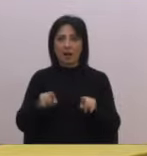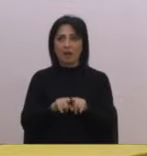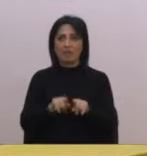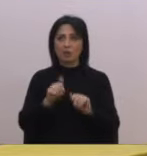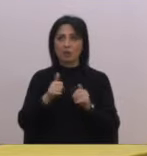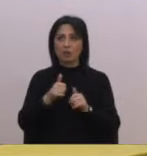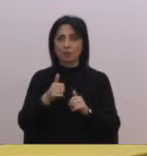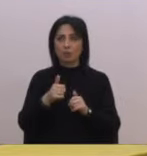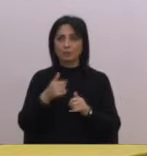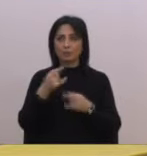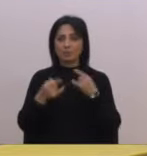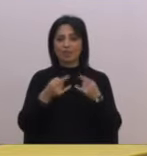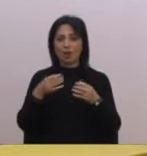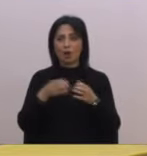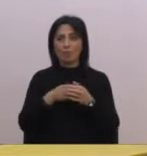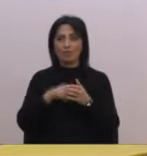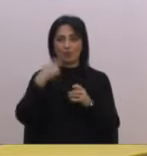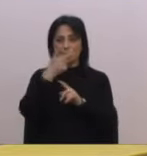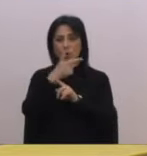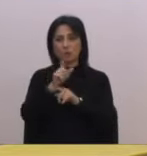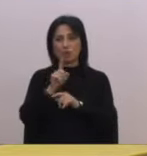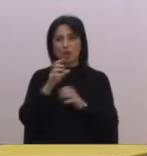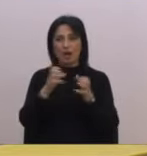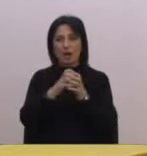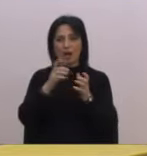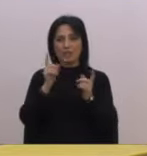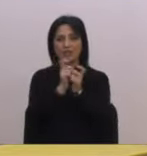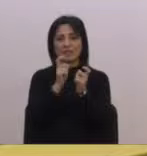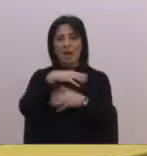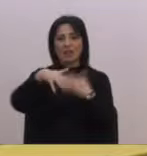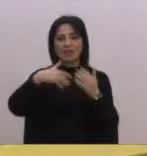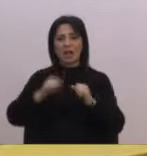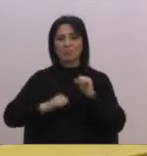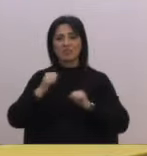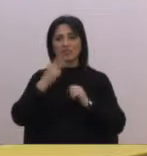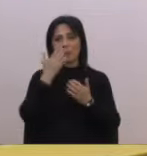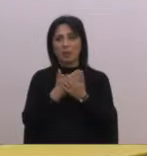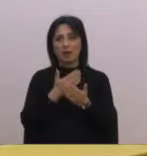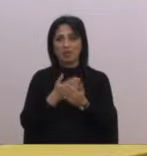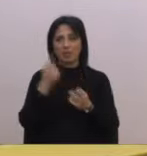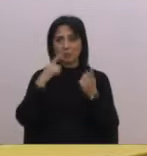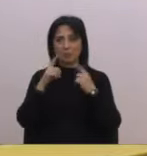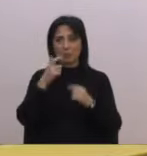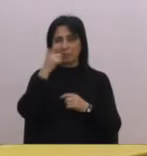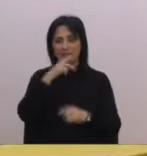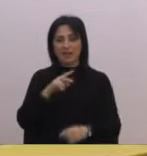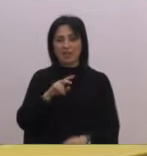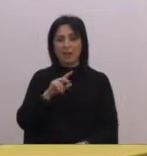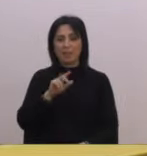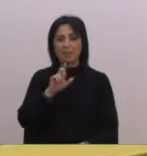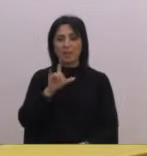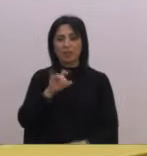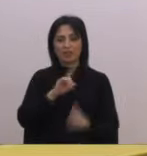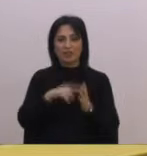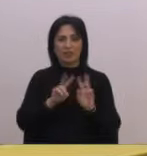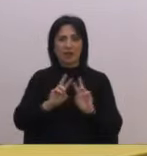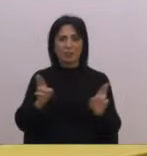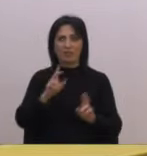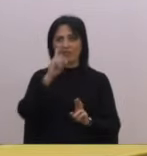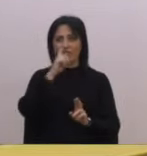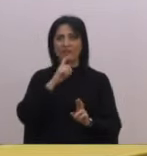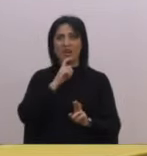როგორც ტელეკომპანიის სიუჟეტში რაღაც სკანდალის ჩვენების მცდელობა, ისეთივე იყო ბატონი ლევონ ბეჟაშვილის კითხვა, ვერ